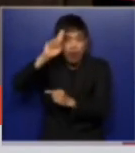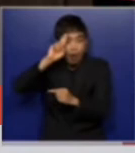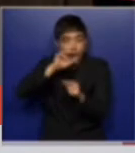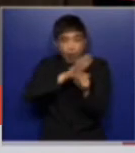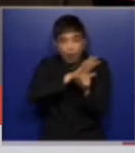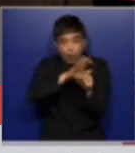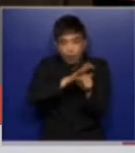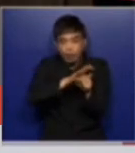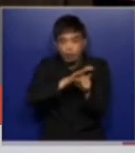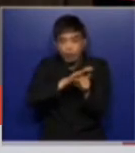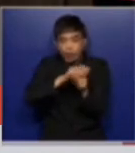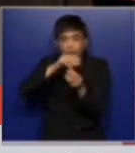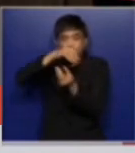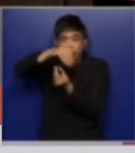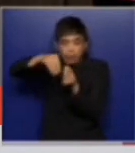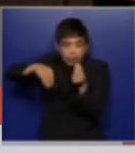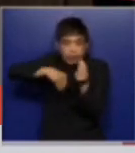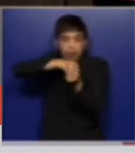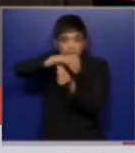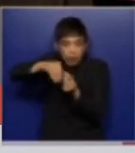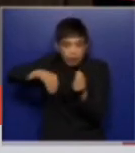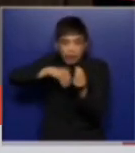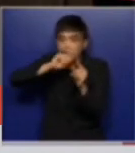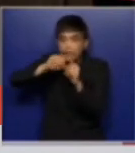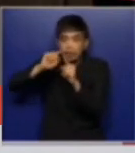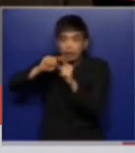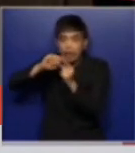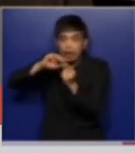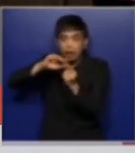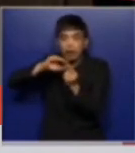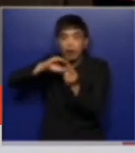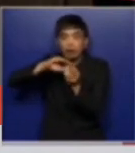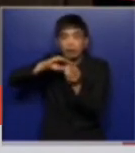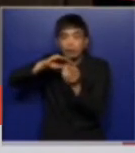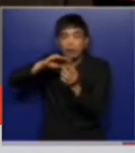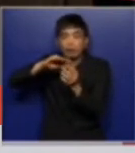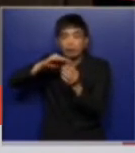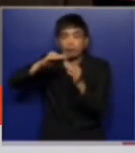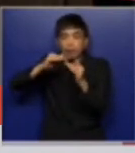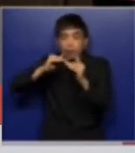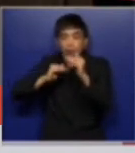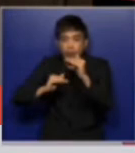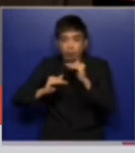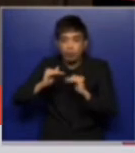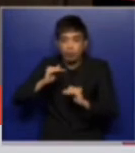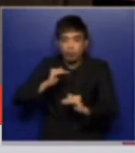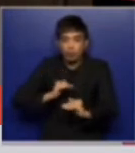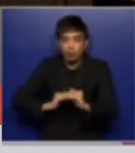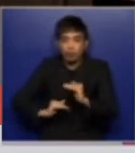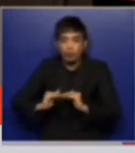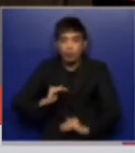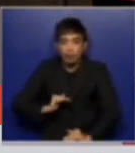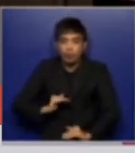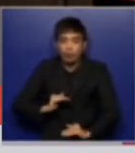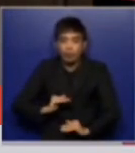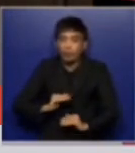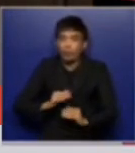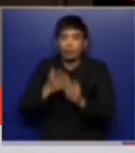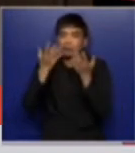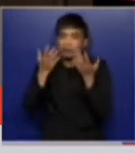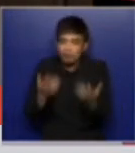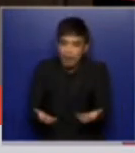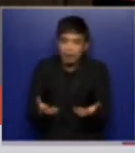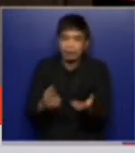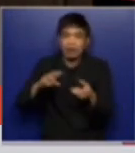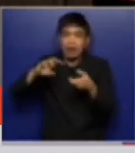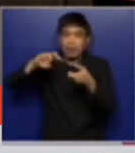เศรษฐกิจของประเทศคู่ค้าเหล่านี้อยู่ในภาวะเศรษฐกิจที่หดตัวอย่างรุนแรงส่งผลกระทบต่อระบบเศรษฐกิ